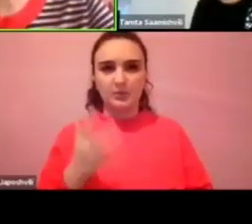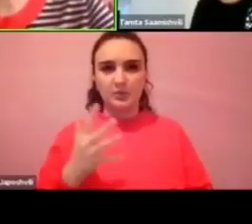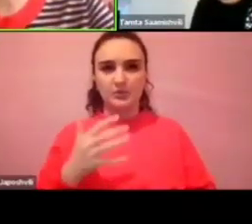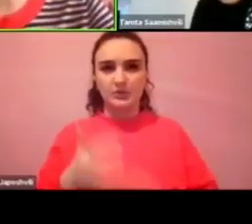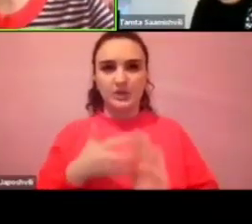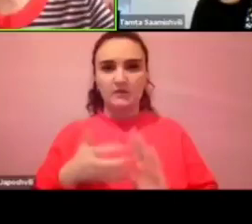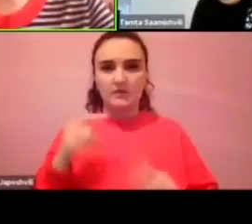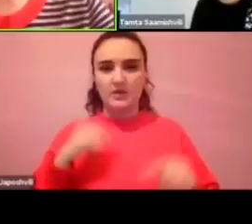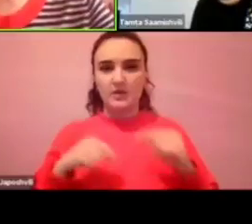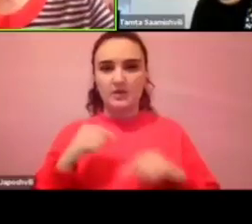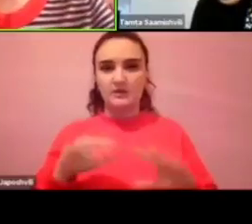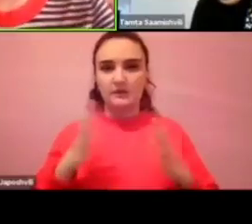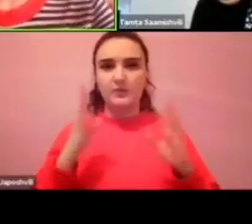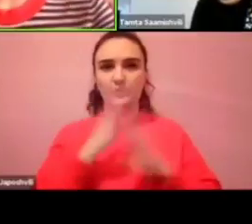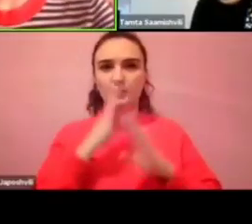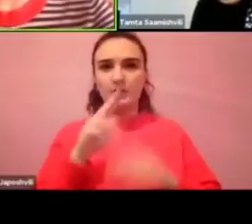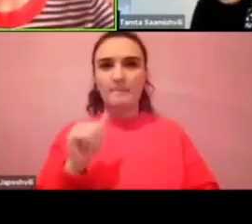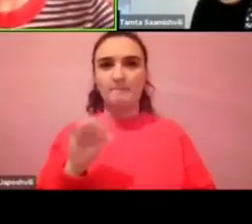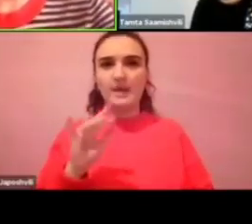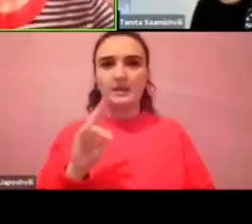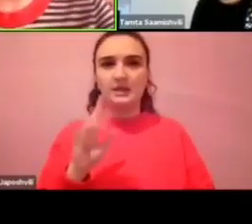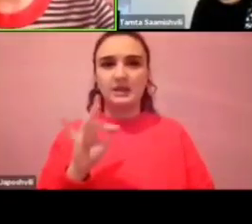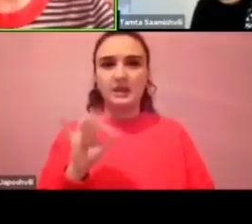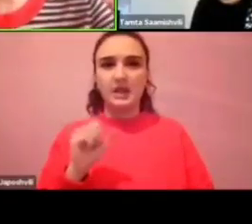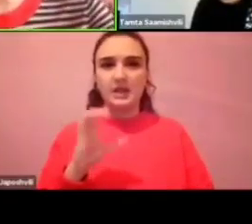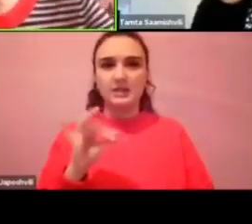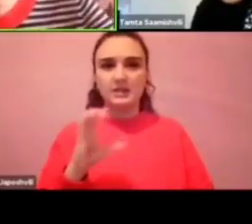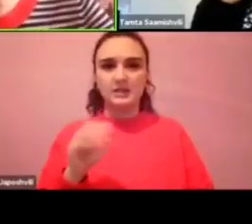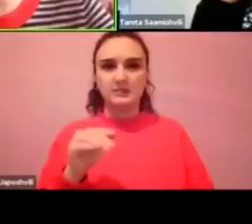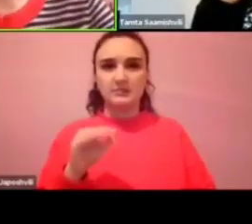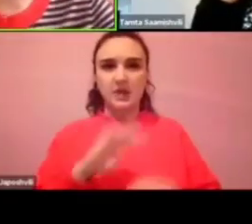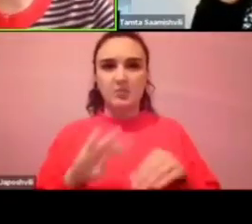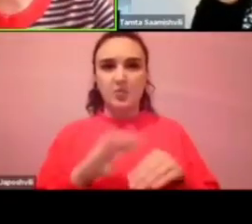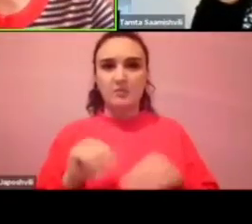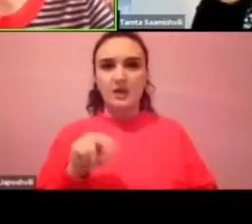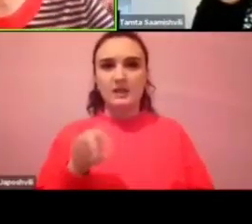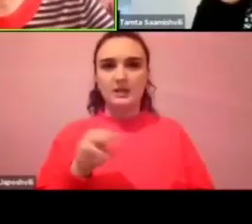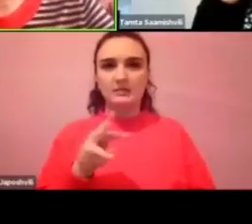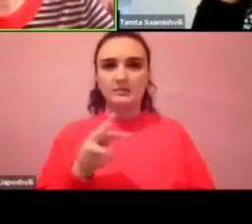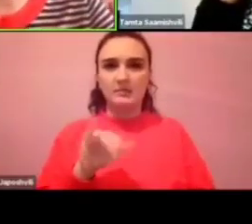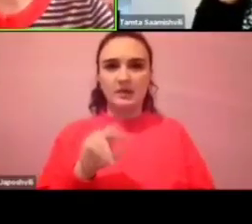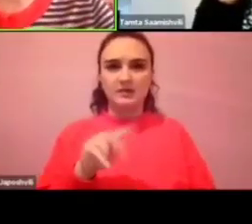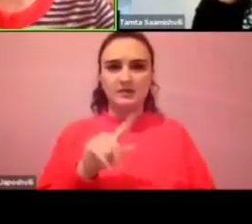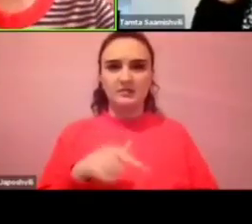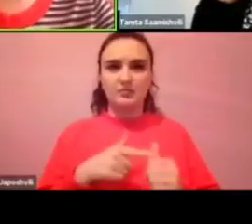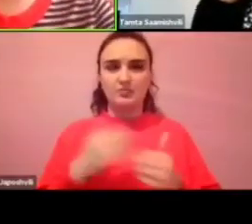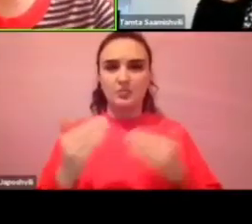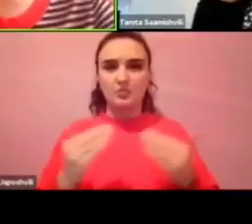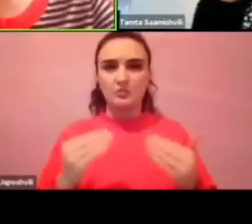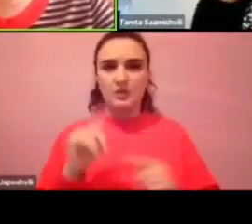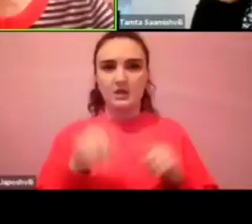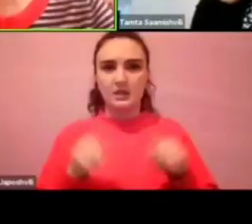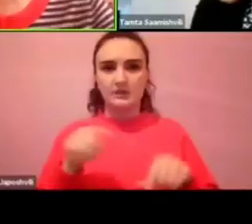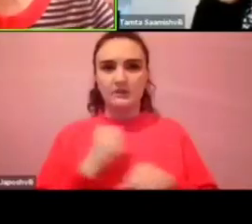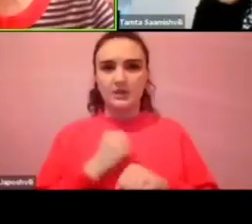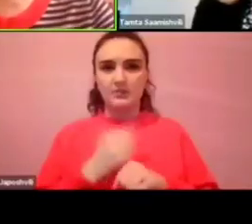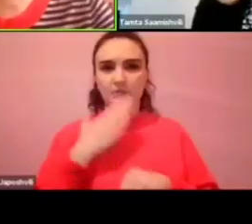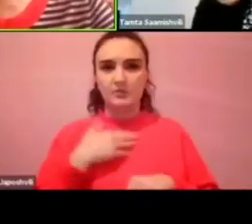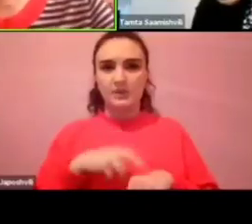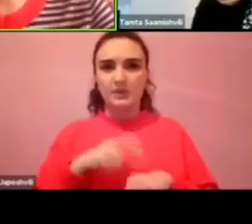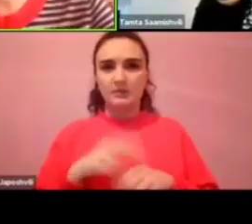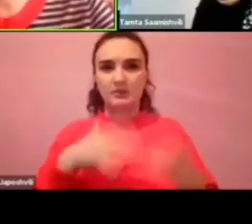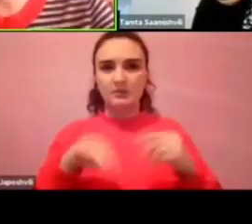დაგვაკლდა აი შემთხვევით აი ესე პანკრეასის ფერმენტები ამილაზა, ლიპაზა შეიძლება გსმენიათ და ხანდახან ვაკეთებთ ხოლმე ექიმები აი